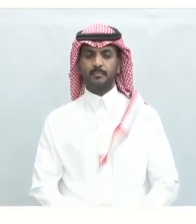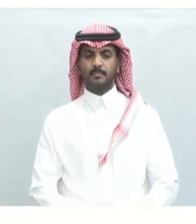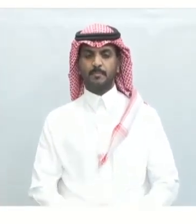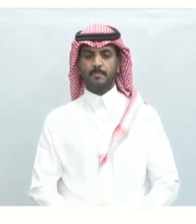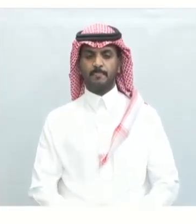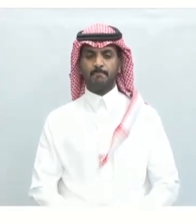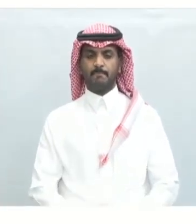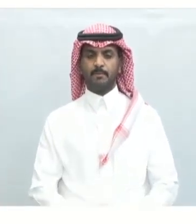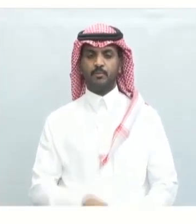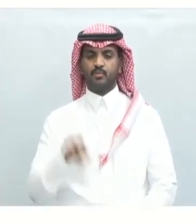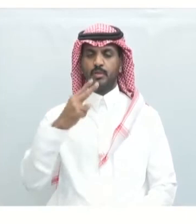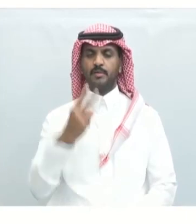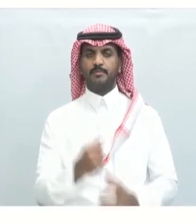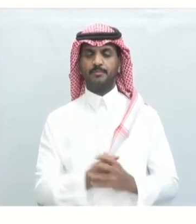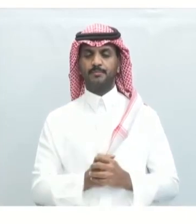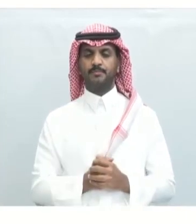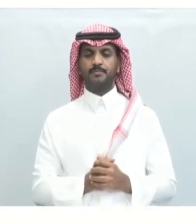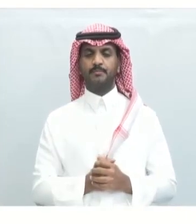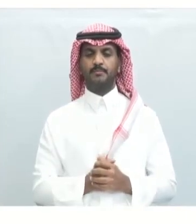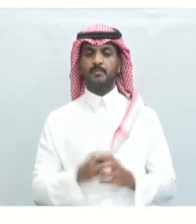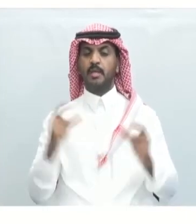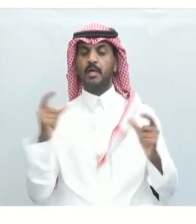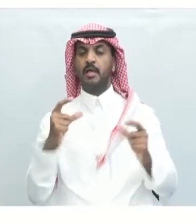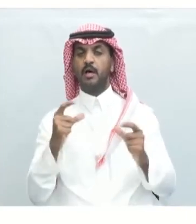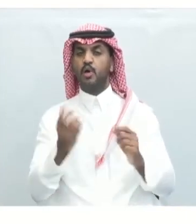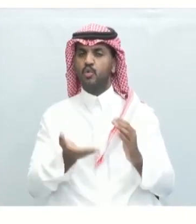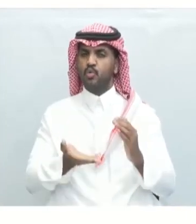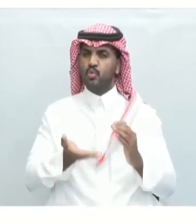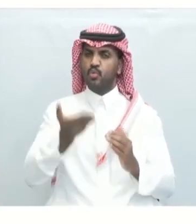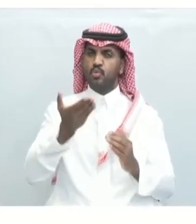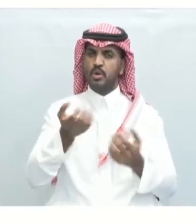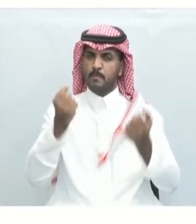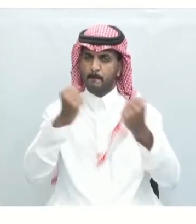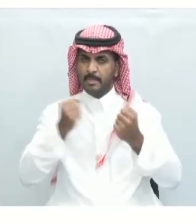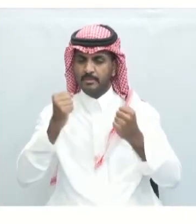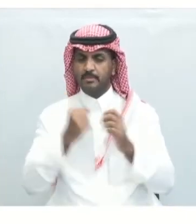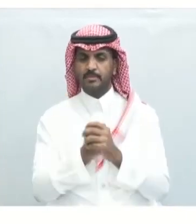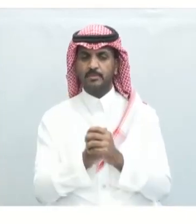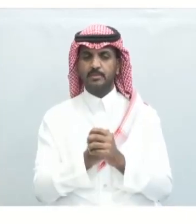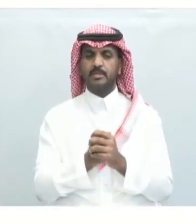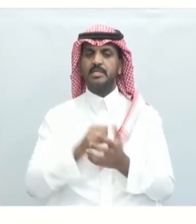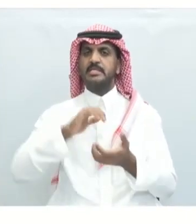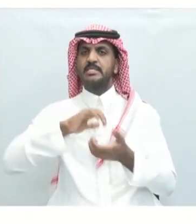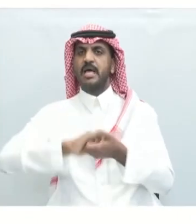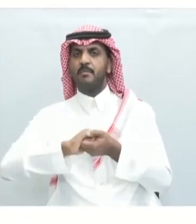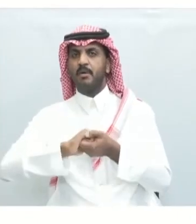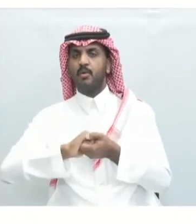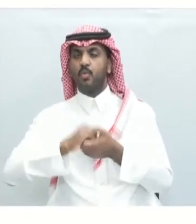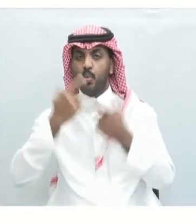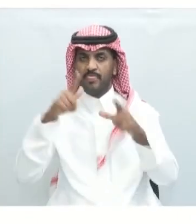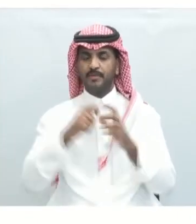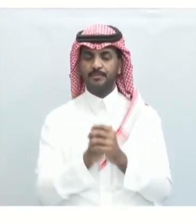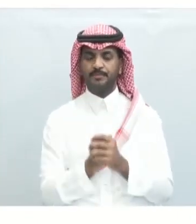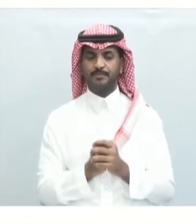السؤال الذي يليه في الحديث دلاله على علو همه الصحابه رضي الله عنهم وضح ذلك كيف